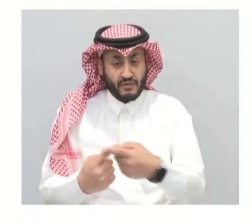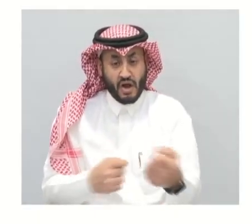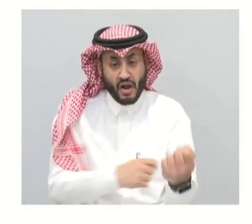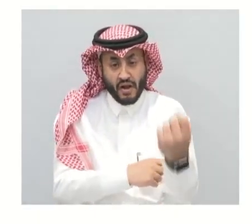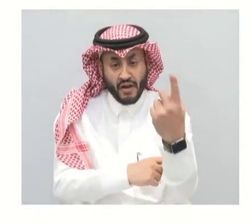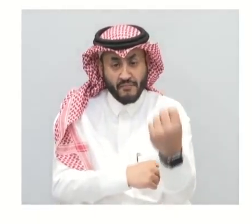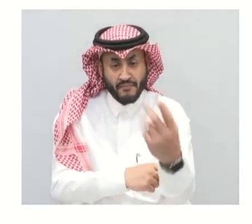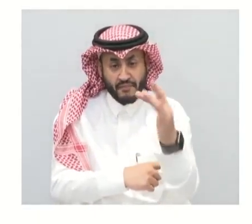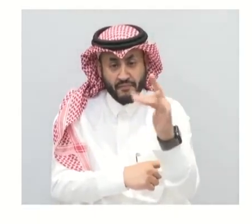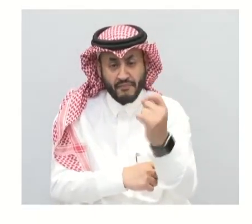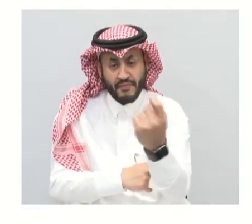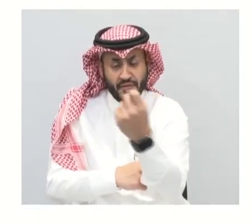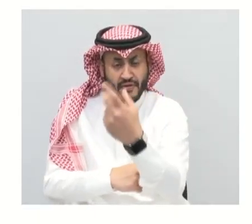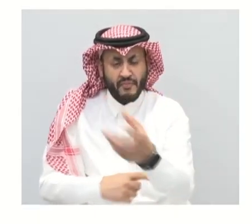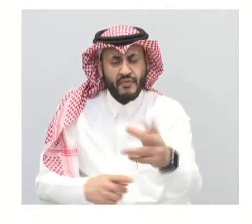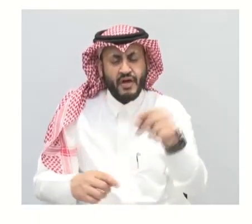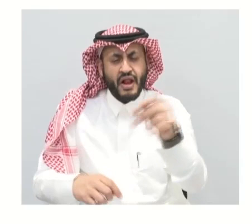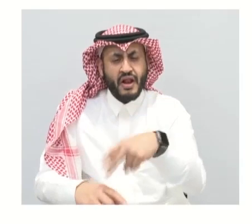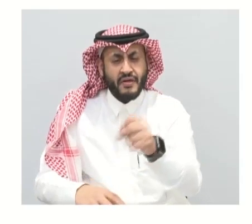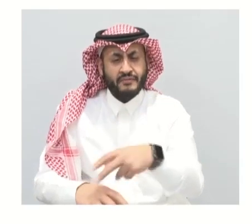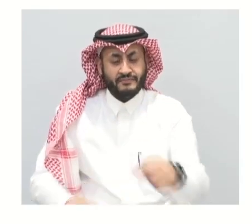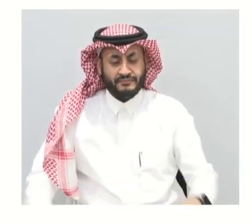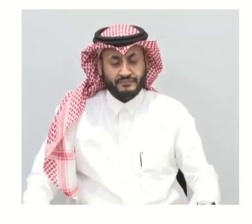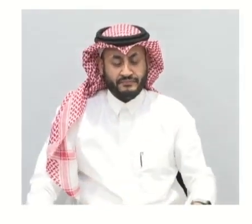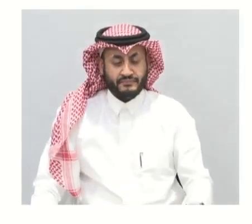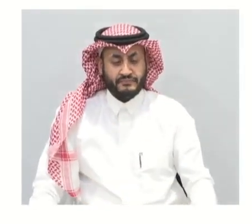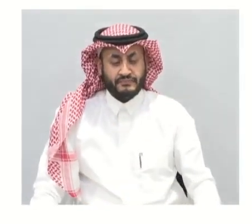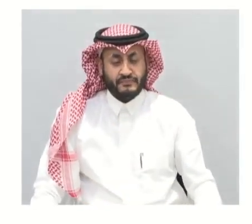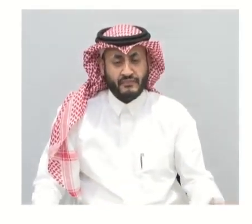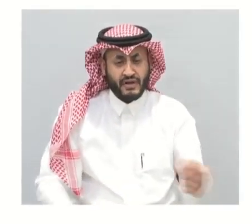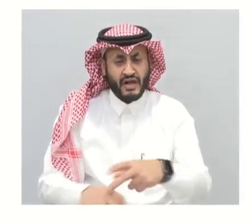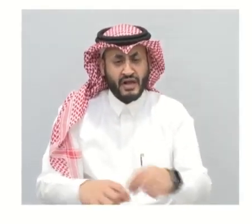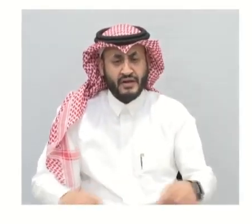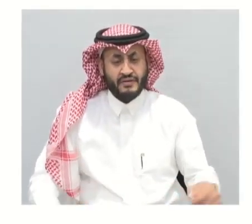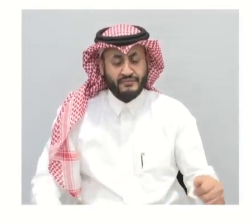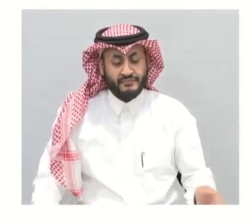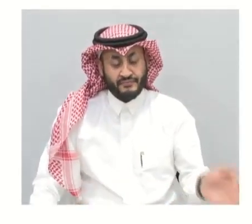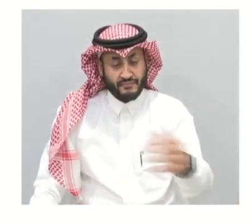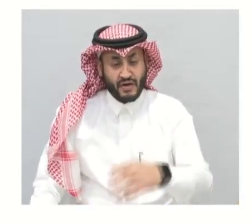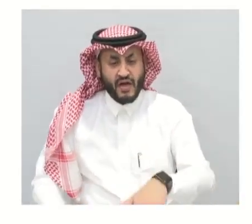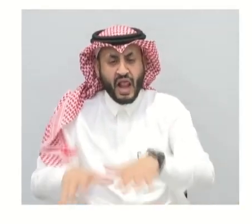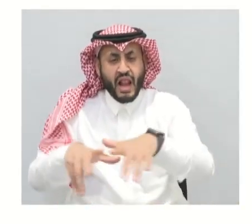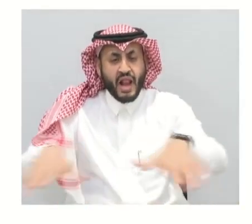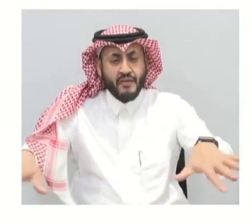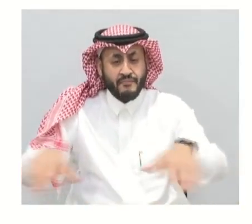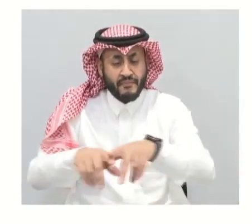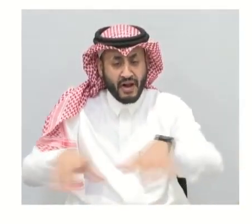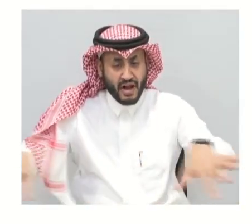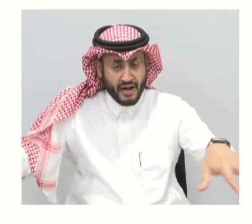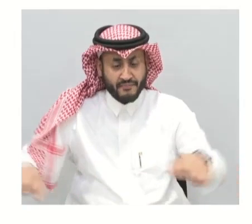الغابات وما تهويه من كميات من كبيره من الدبال اضافه الى التربه الصحراويه